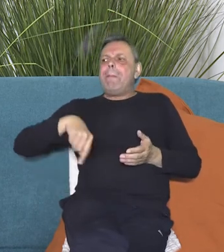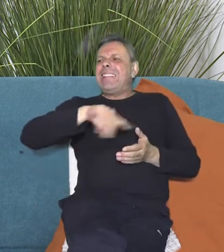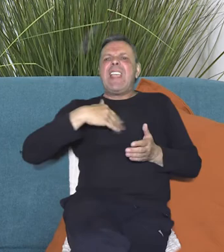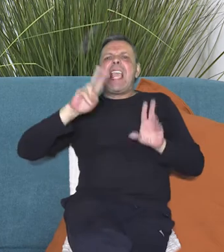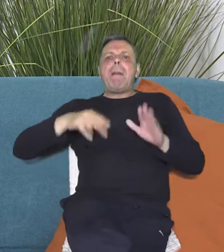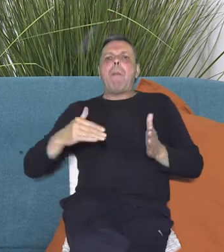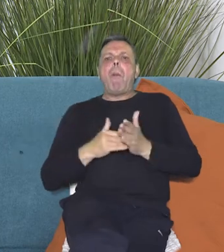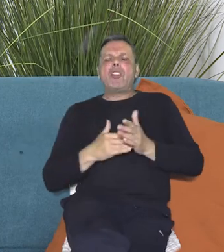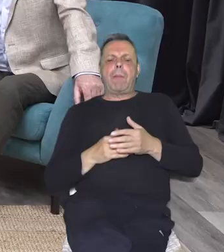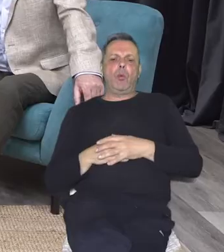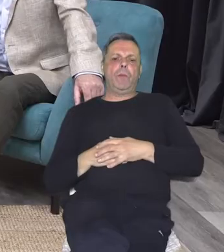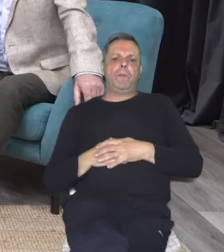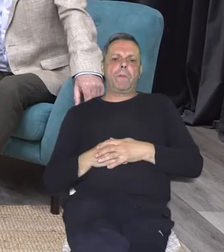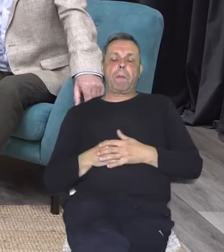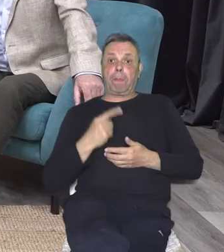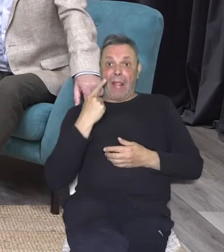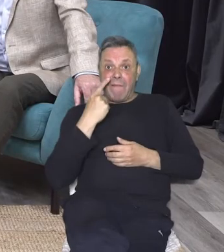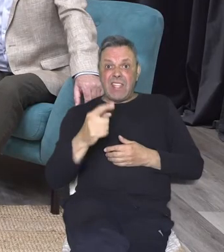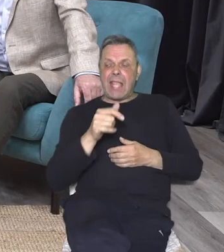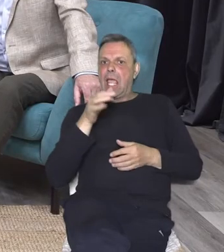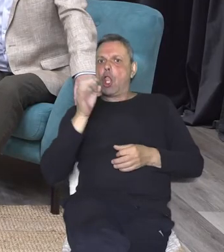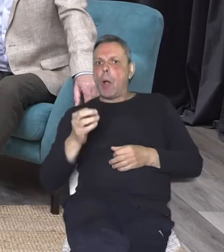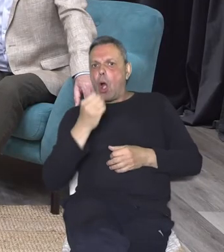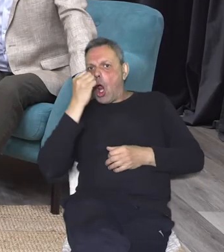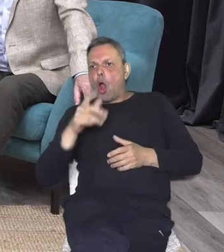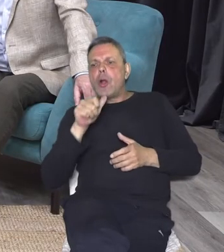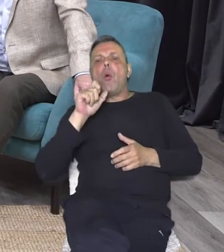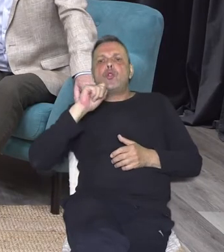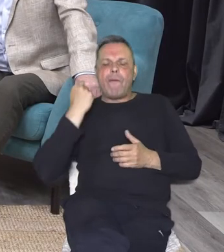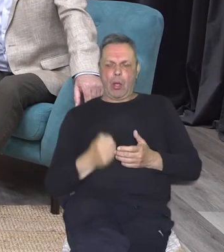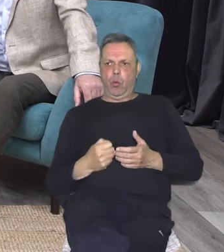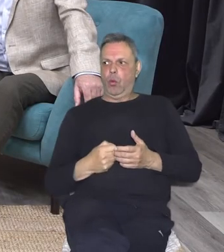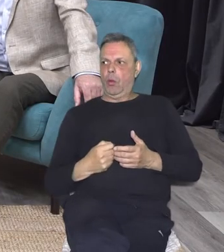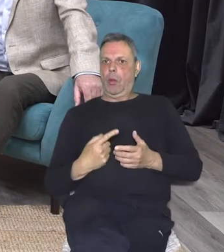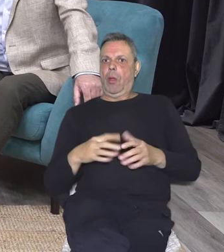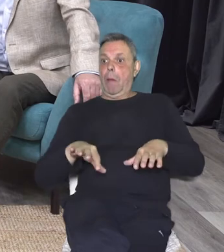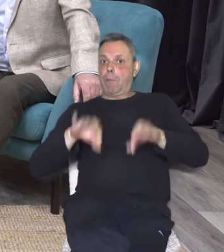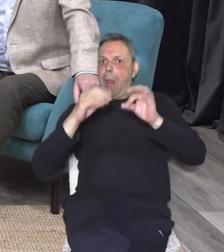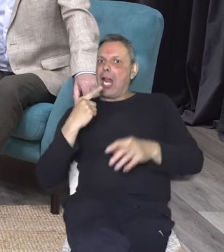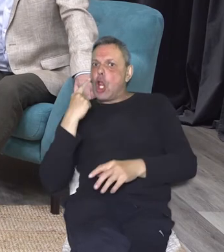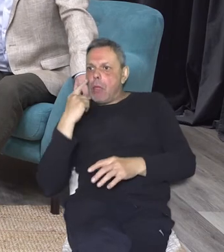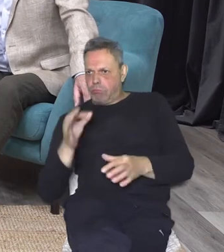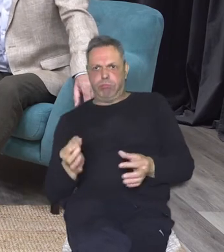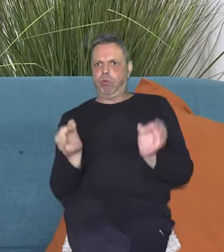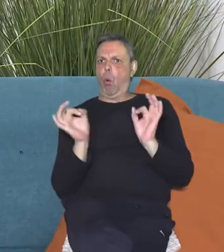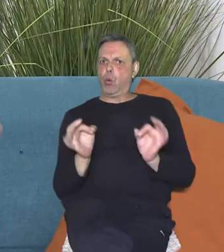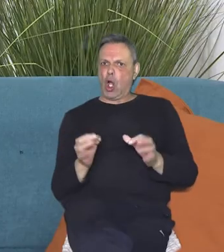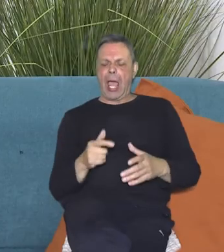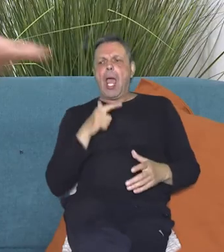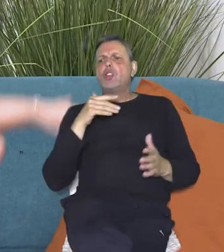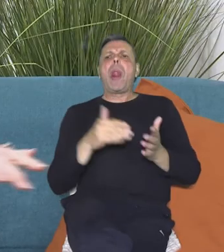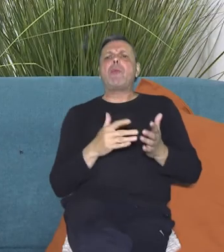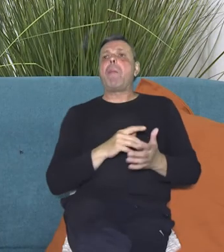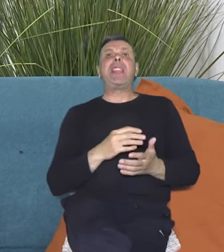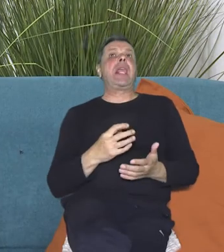ne, mislim svi imamo potrebu vidjeti i dobro i loše u čovjeku, vidjeti neke uzore, pronaći neke uzore. To naravno